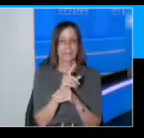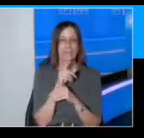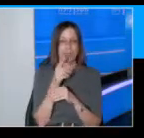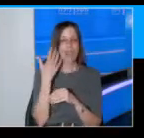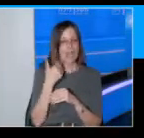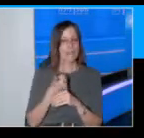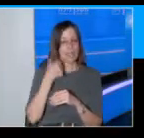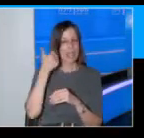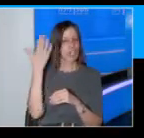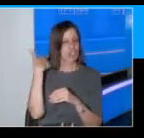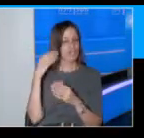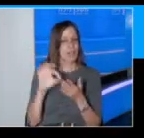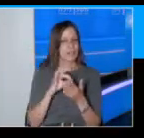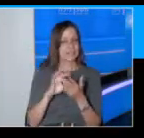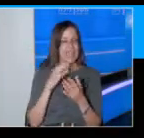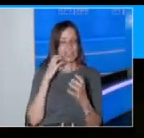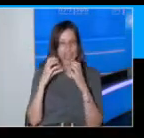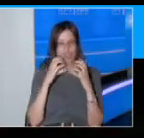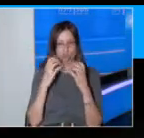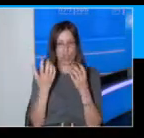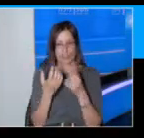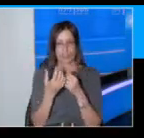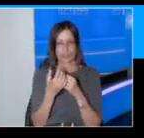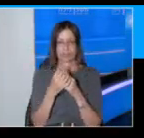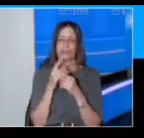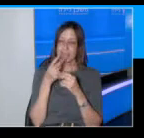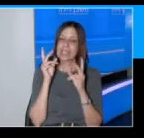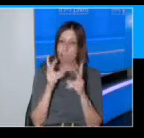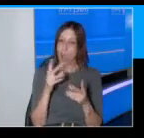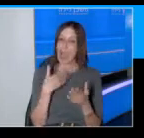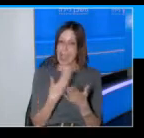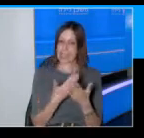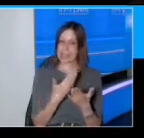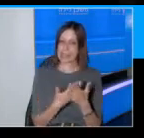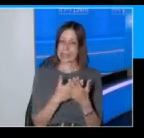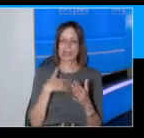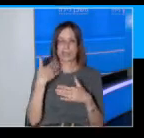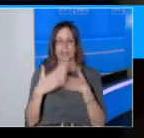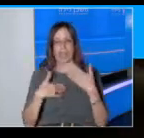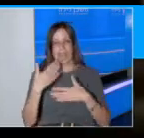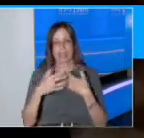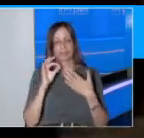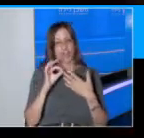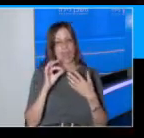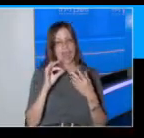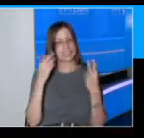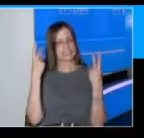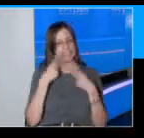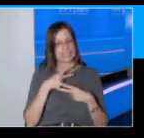היה בכיר שעבר במשרד התקשורת, כן, והיה יכול להעיד על ההליכים של העסקאות,